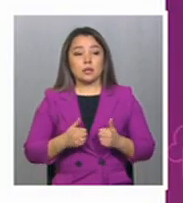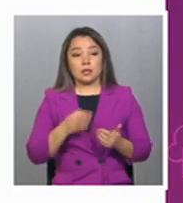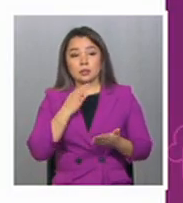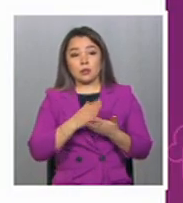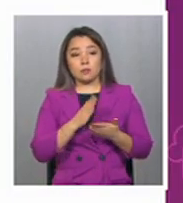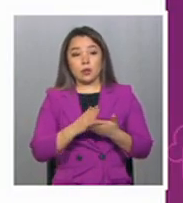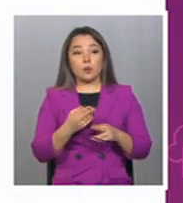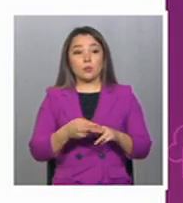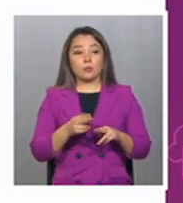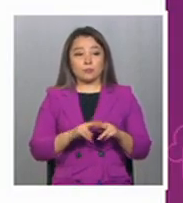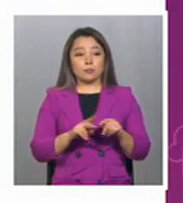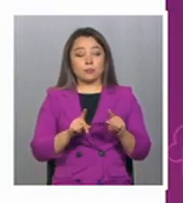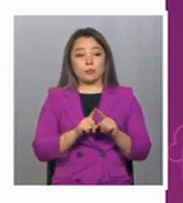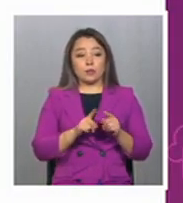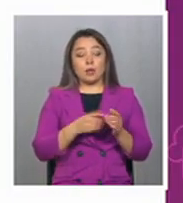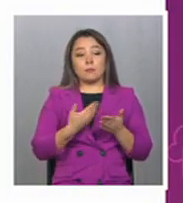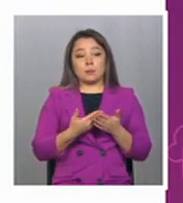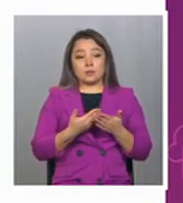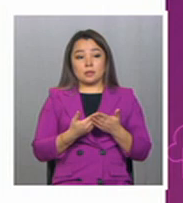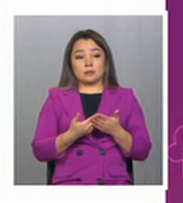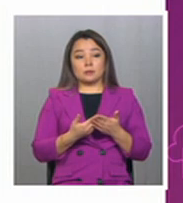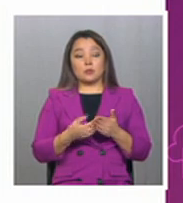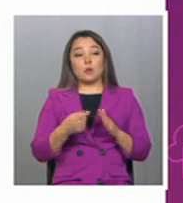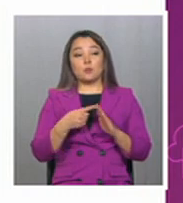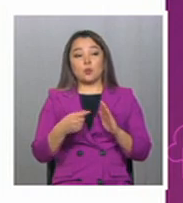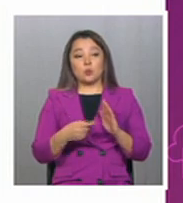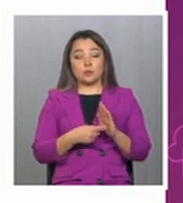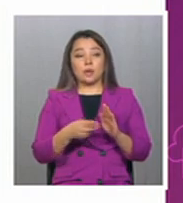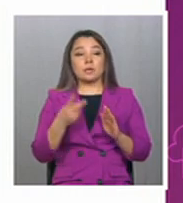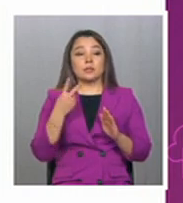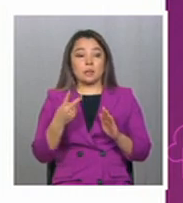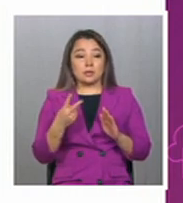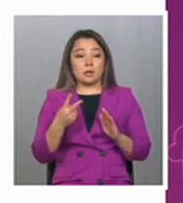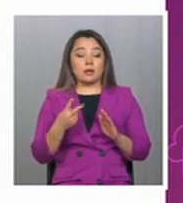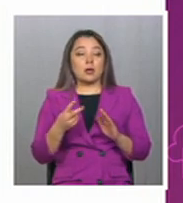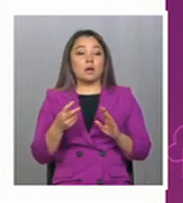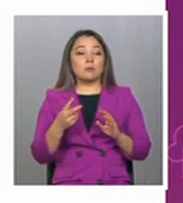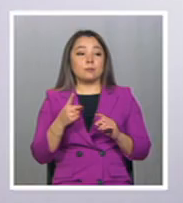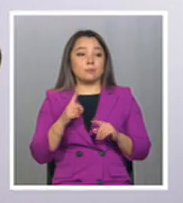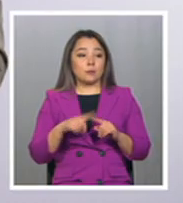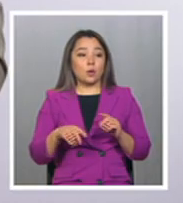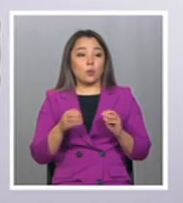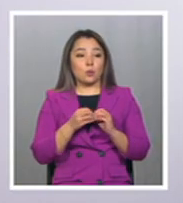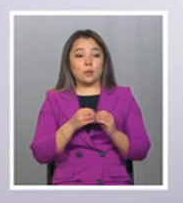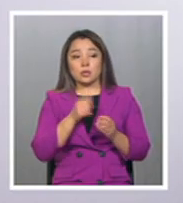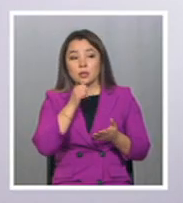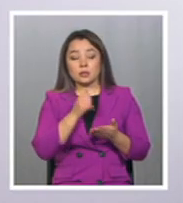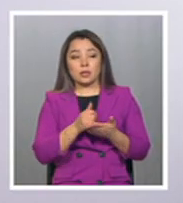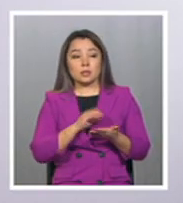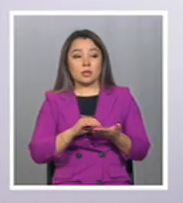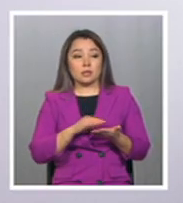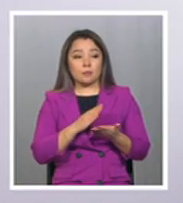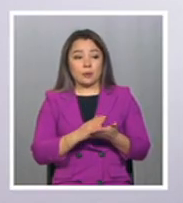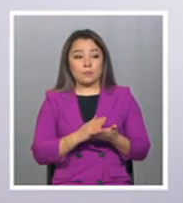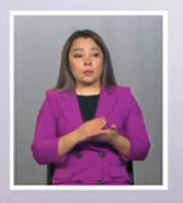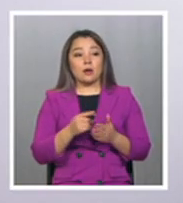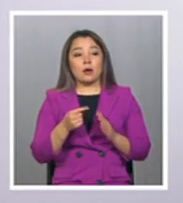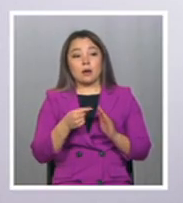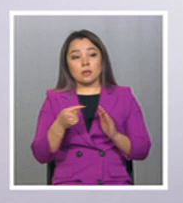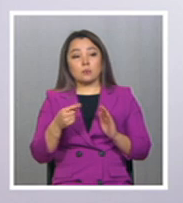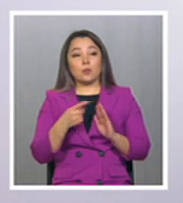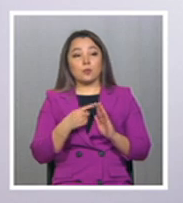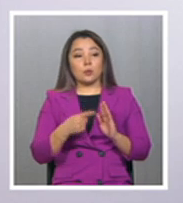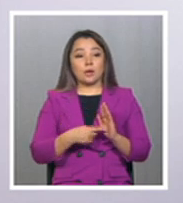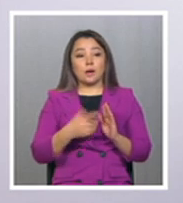үшін жағы мысалдағыдай бөлімдегі 2-ні 1-ден 10-ға келтірейік. Ол үшін алымында бөлімінде